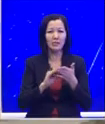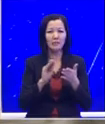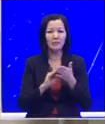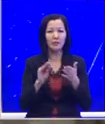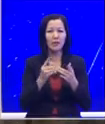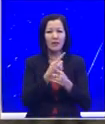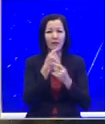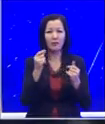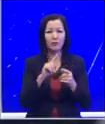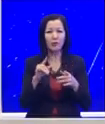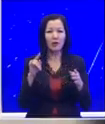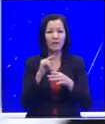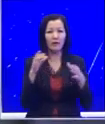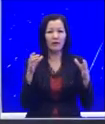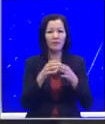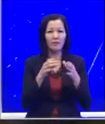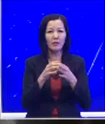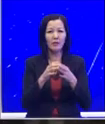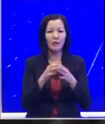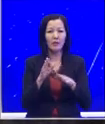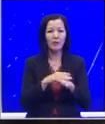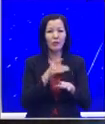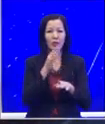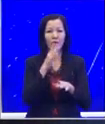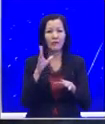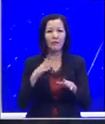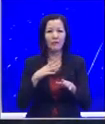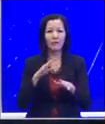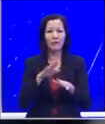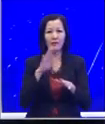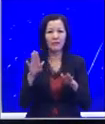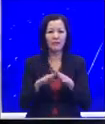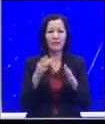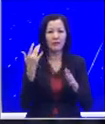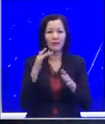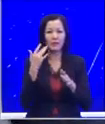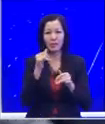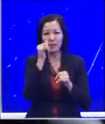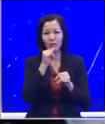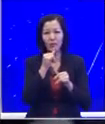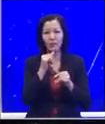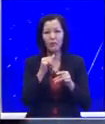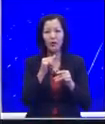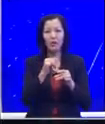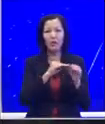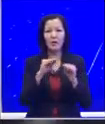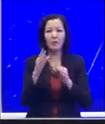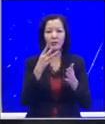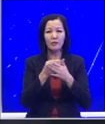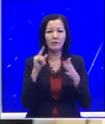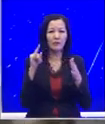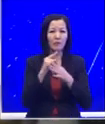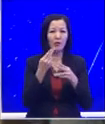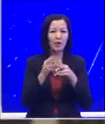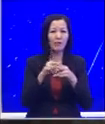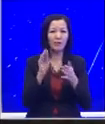распространилась информация, что авиакомпания Бек Эйр долгое время была под санкциями США и не могла получить запчасти для своих самолетов. Об